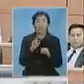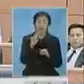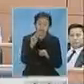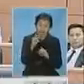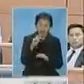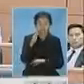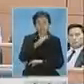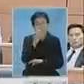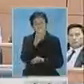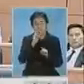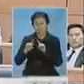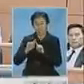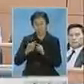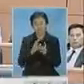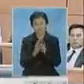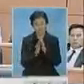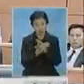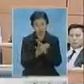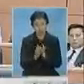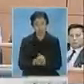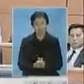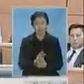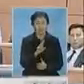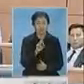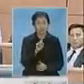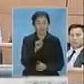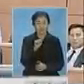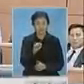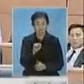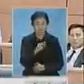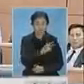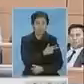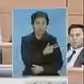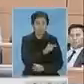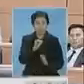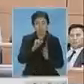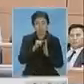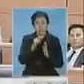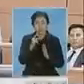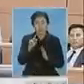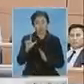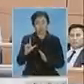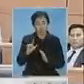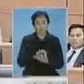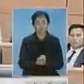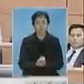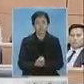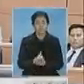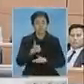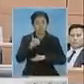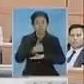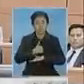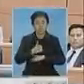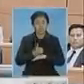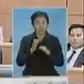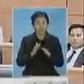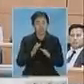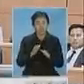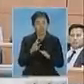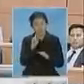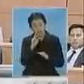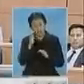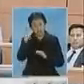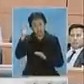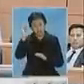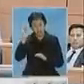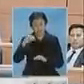มีรองศาสตราจารย์ดรยุบลเบญจรงกิจคณบดีคณะนิเทศศาสตร์จุฬาเป็นประธาน